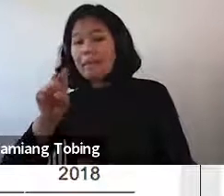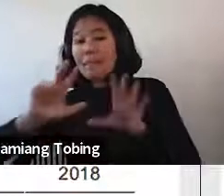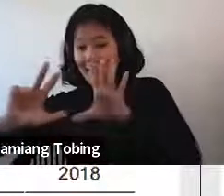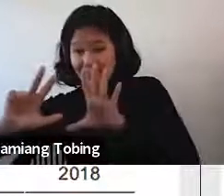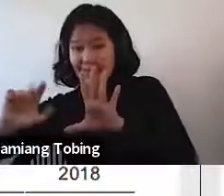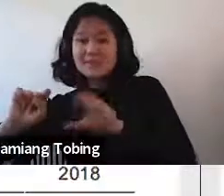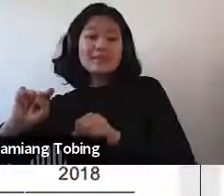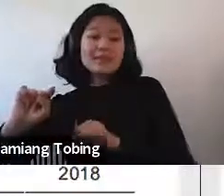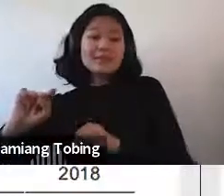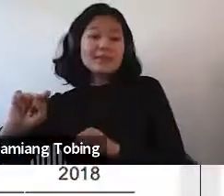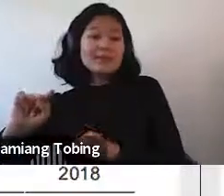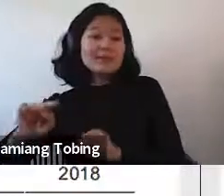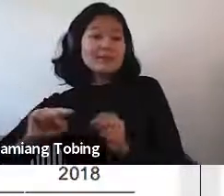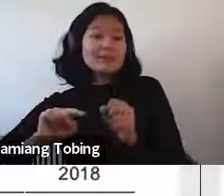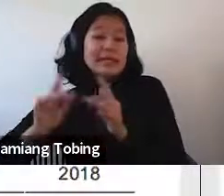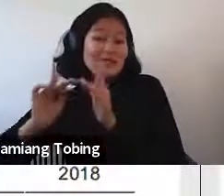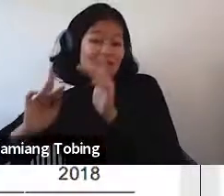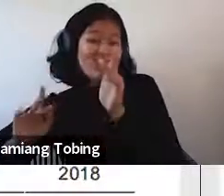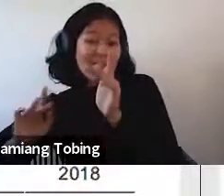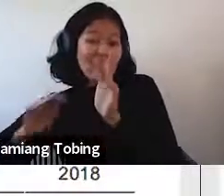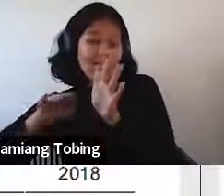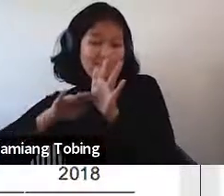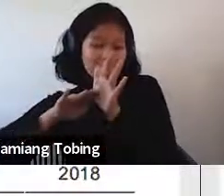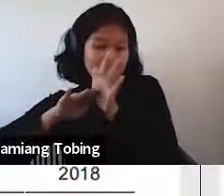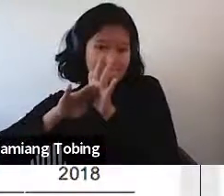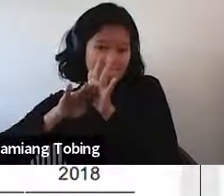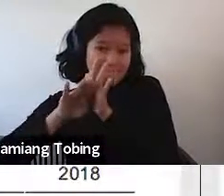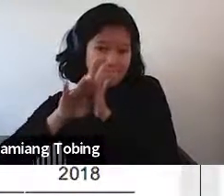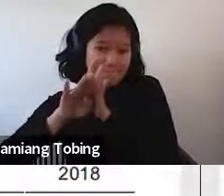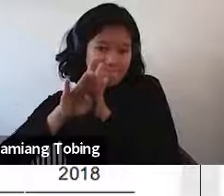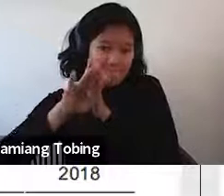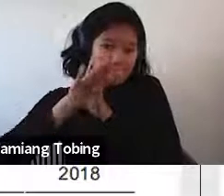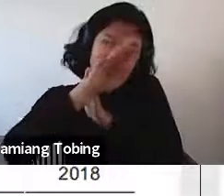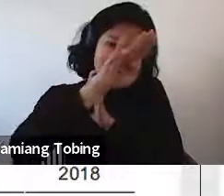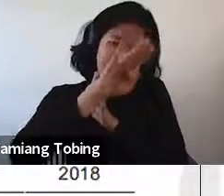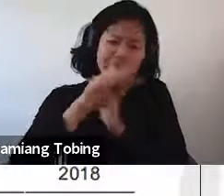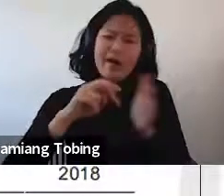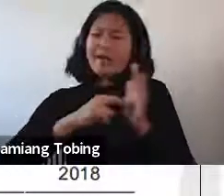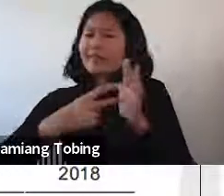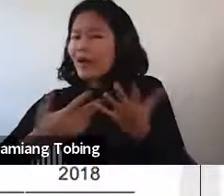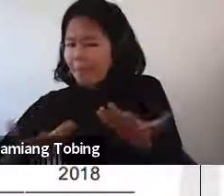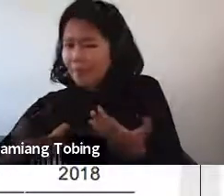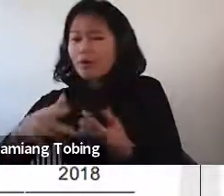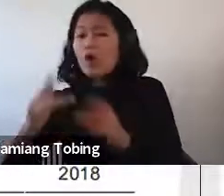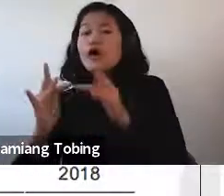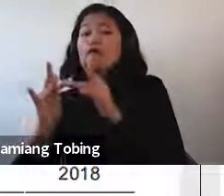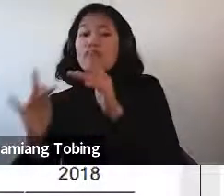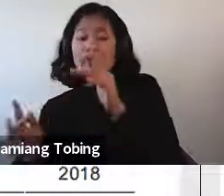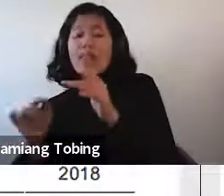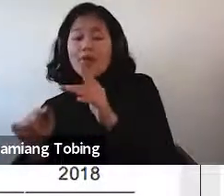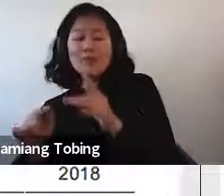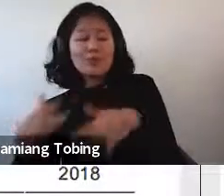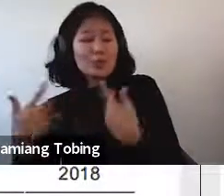2018, sektor informal juga cenderung naik. Artinya apa? Sektor informal ini menarik